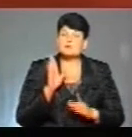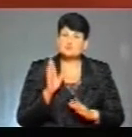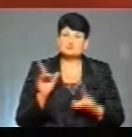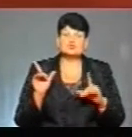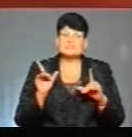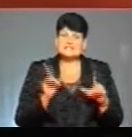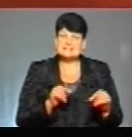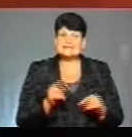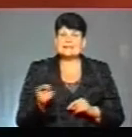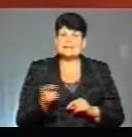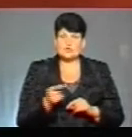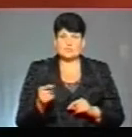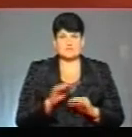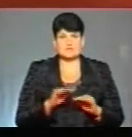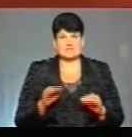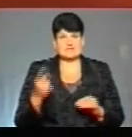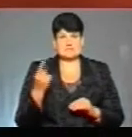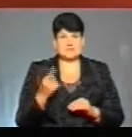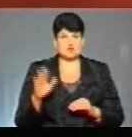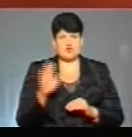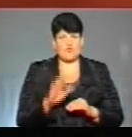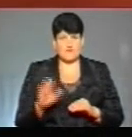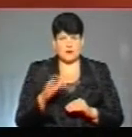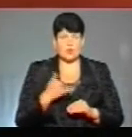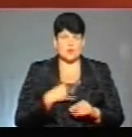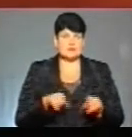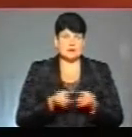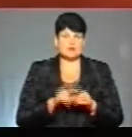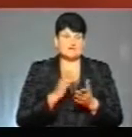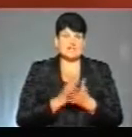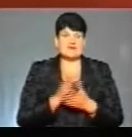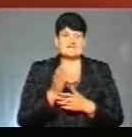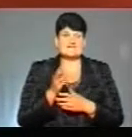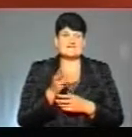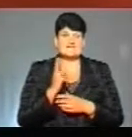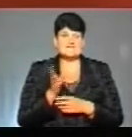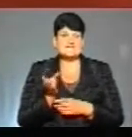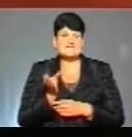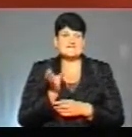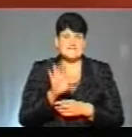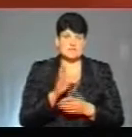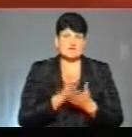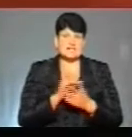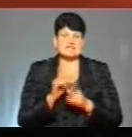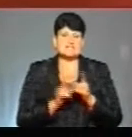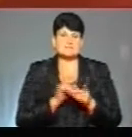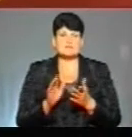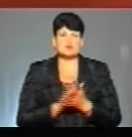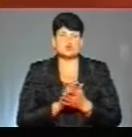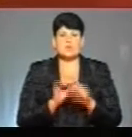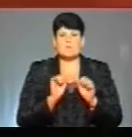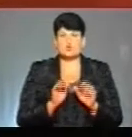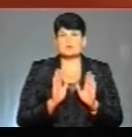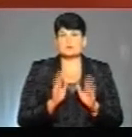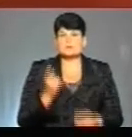їздити тернопільські школярі з 1 вересня, в нас також є відеоматеріал, тому що тут є зміни. Їздити безкоштовно можна